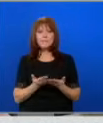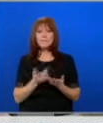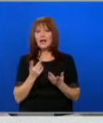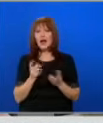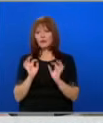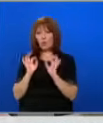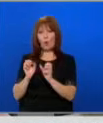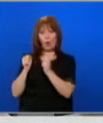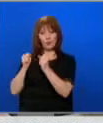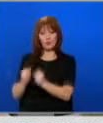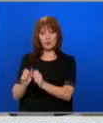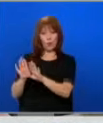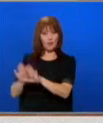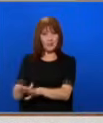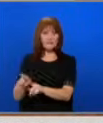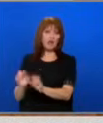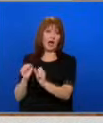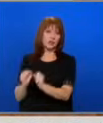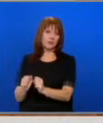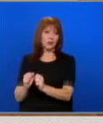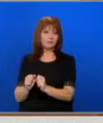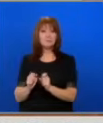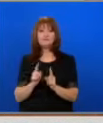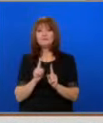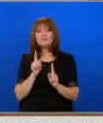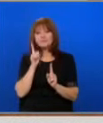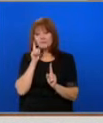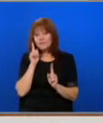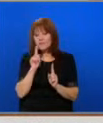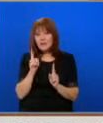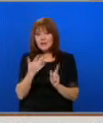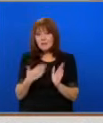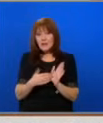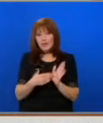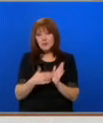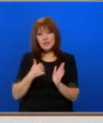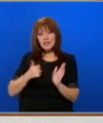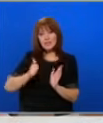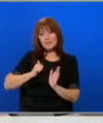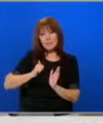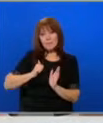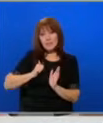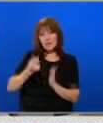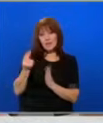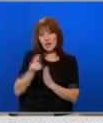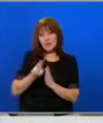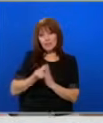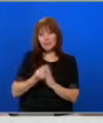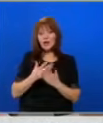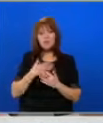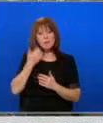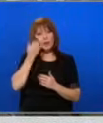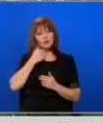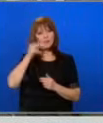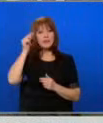го нагласиш. Така стоеше. Не знам поради каква причина съм запазил този етюд. Имам добър спомен от него,